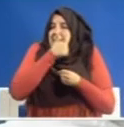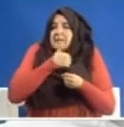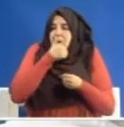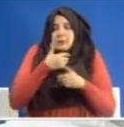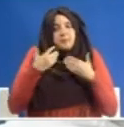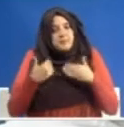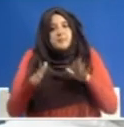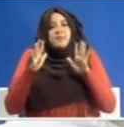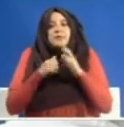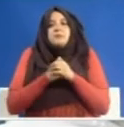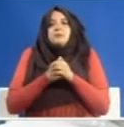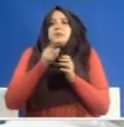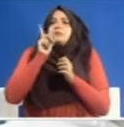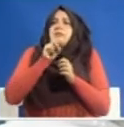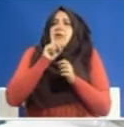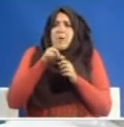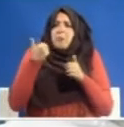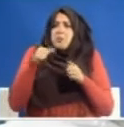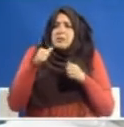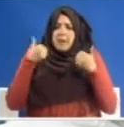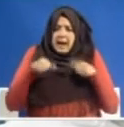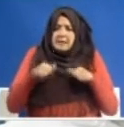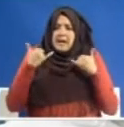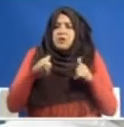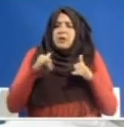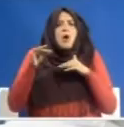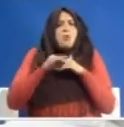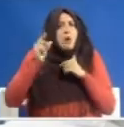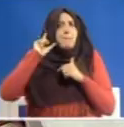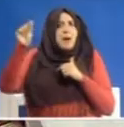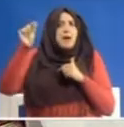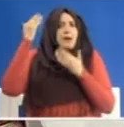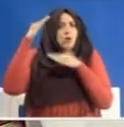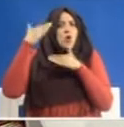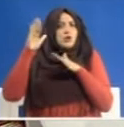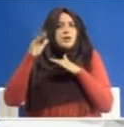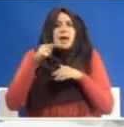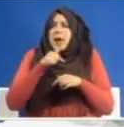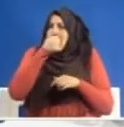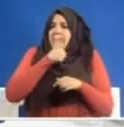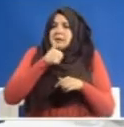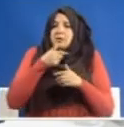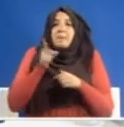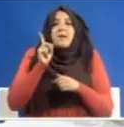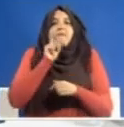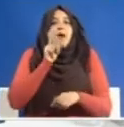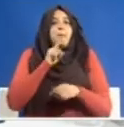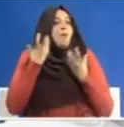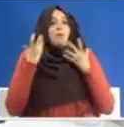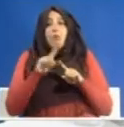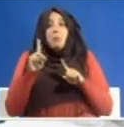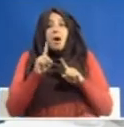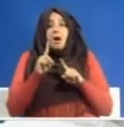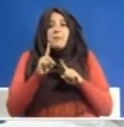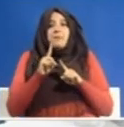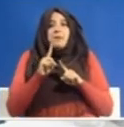في الخارج وكذا يبقوا سنوات وهي صابرة. إيه كاين هذا النوع من النساء، ولكن إذا كان المرأة لا تريد تقول باللي